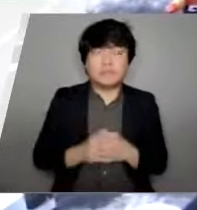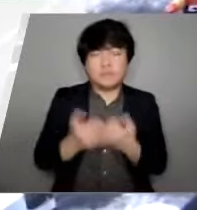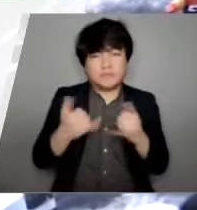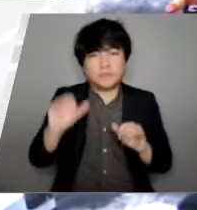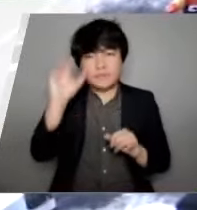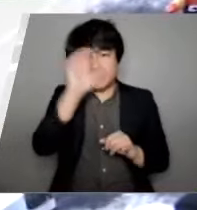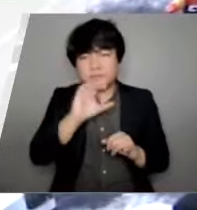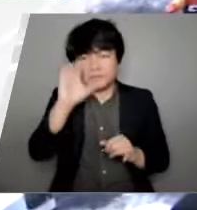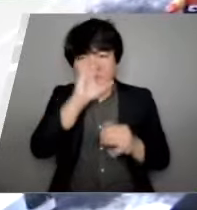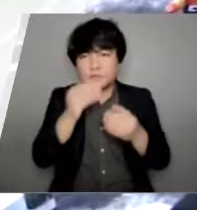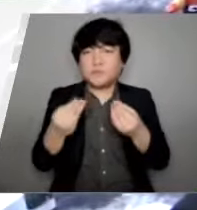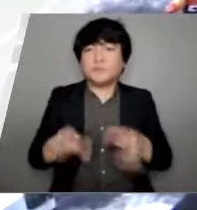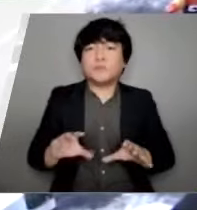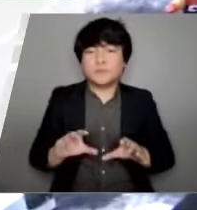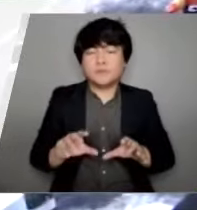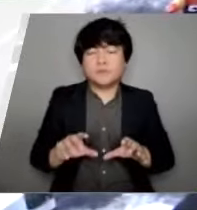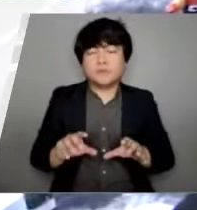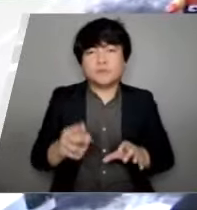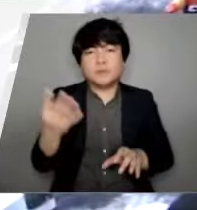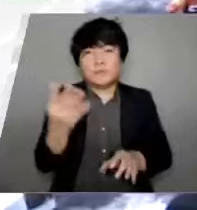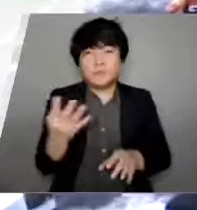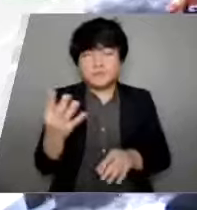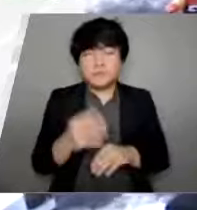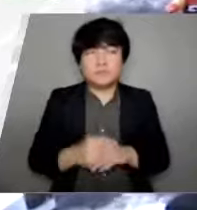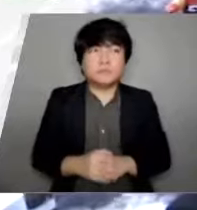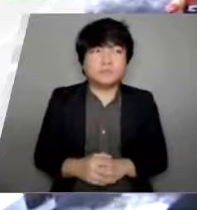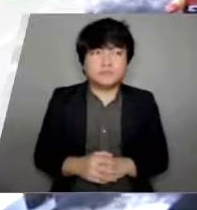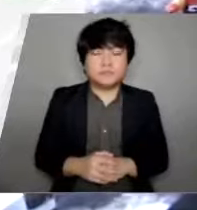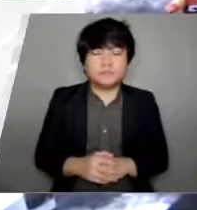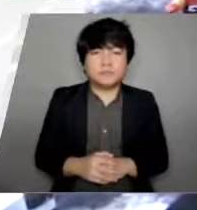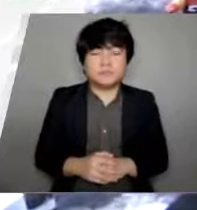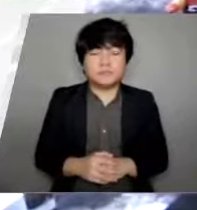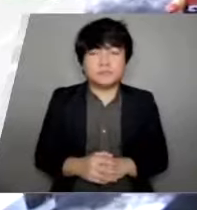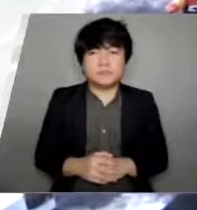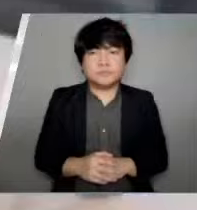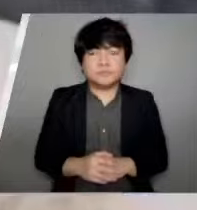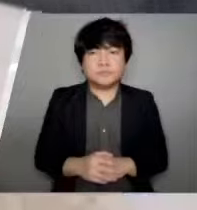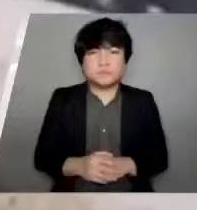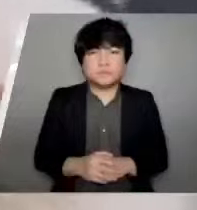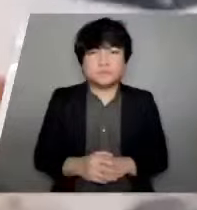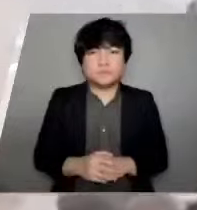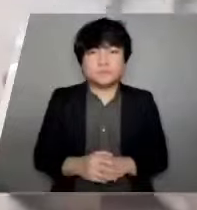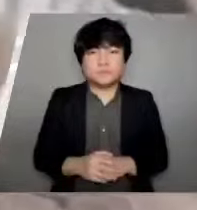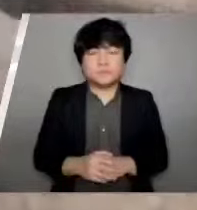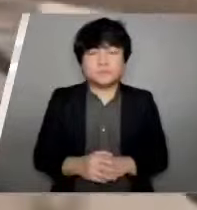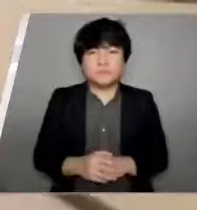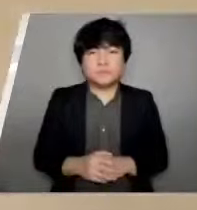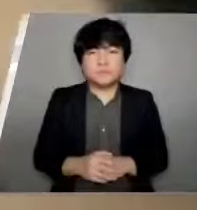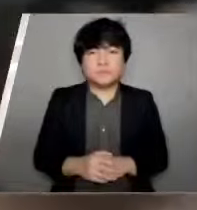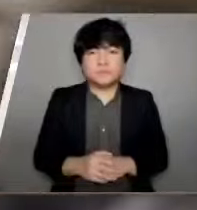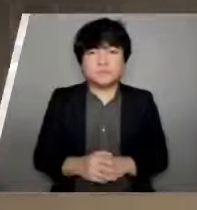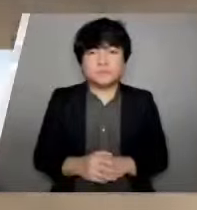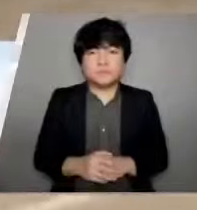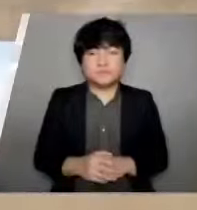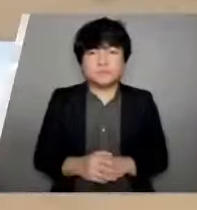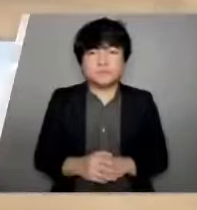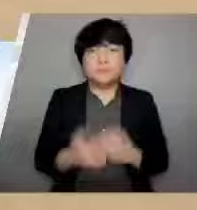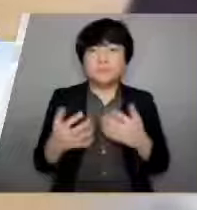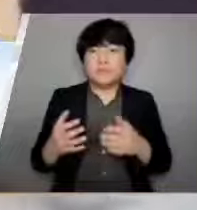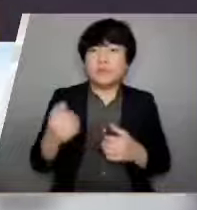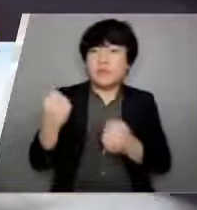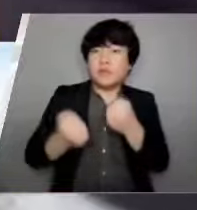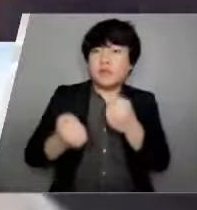nangawa hope nga naapay survivor ato. Naialis na rin ang sasakyan sa